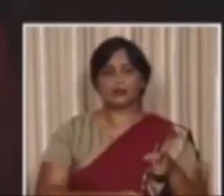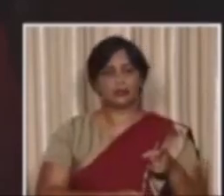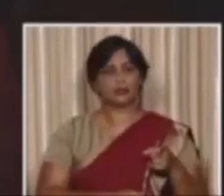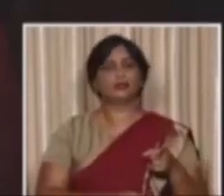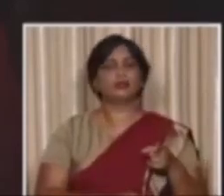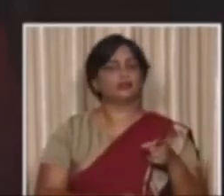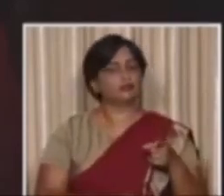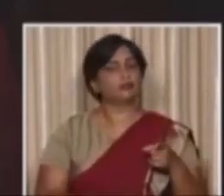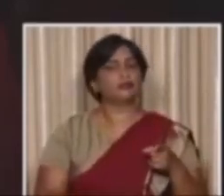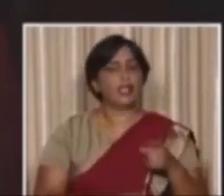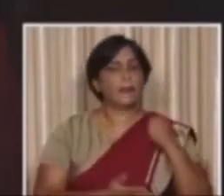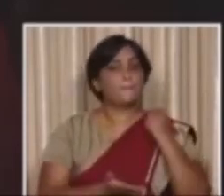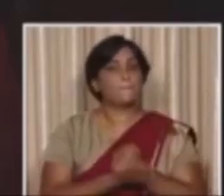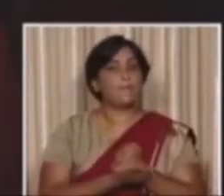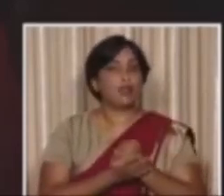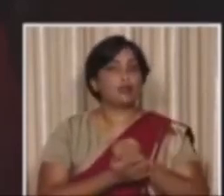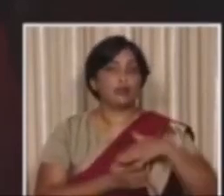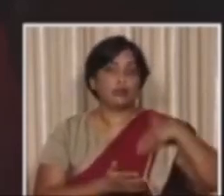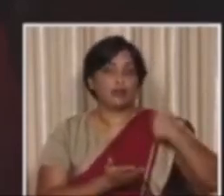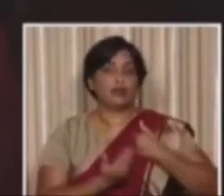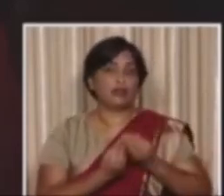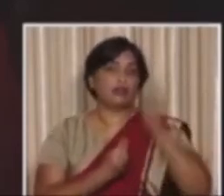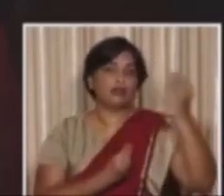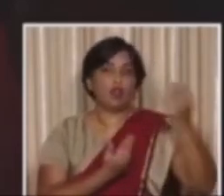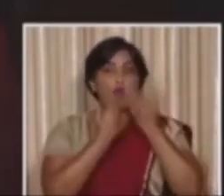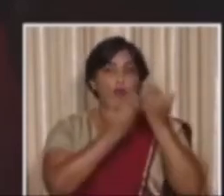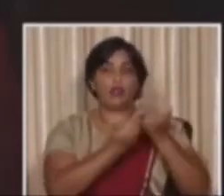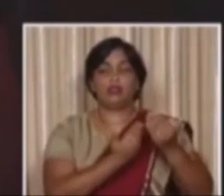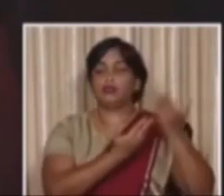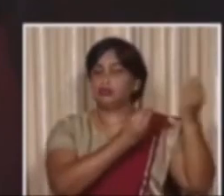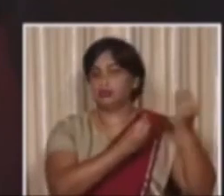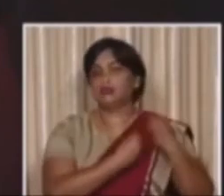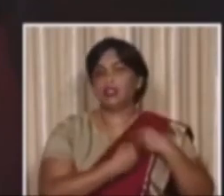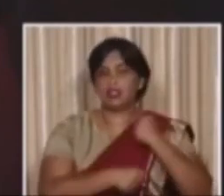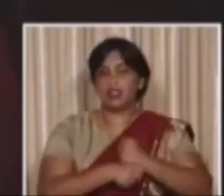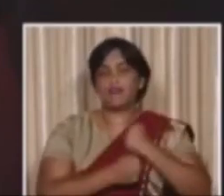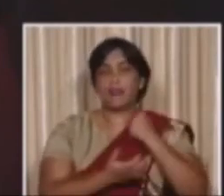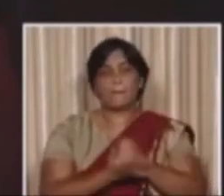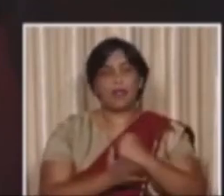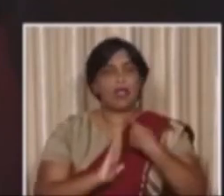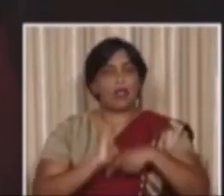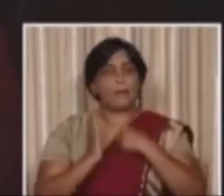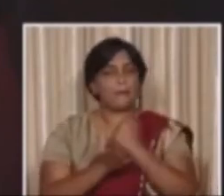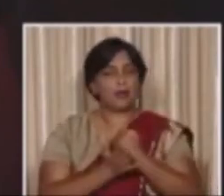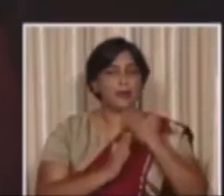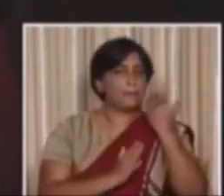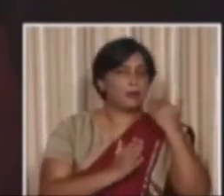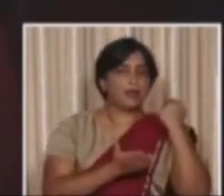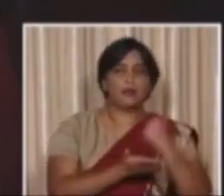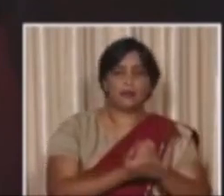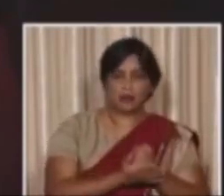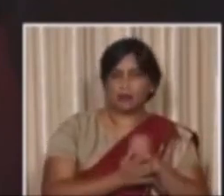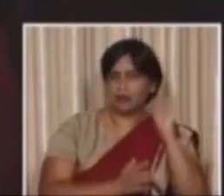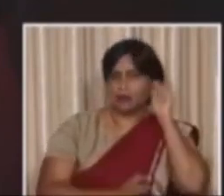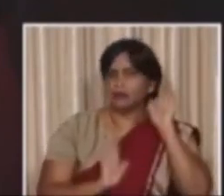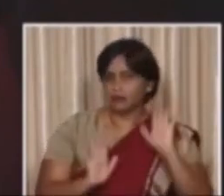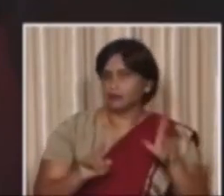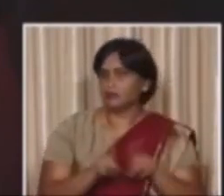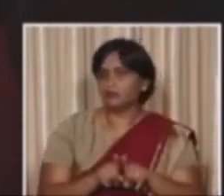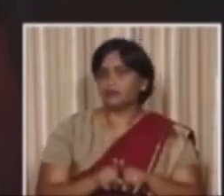இந்த அரசாங்கத்துடன் தொடர்புடைய நம்பகத்தன்மை சார்ந்த பிரச்சனை என்பதால் இதனை உடனடியாக நடைமுறைப்படுத்துமாறு நான்